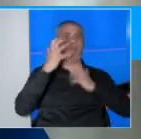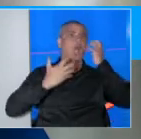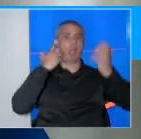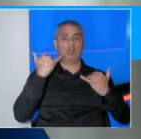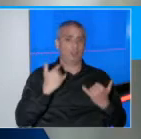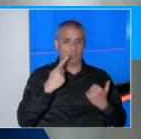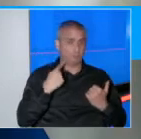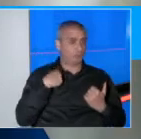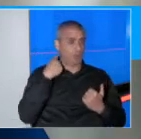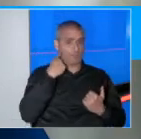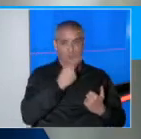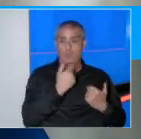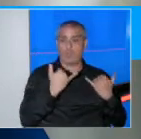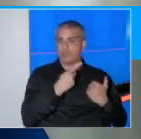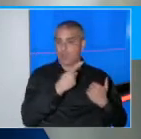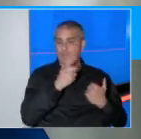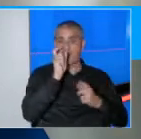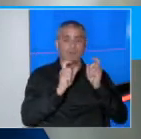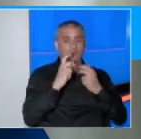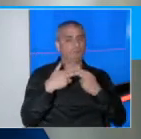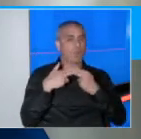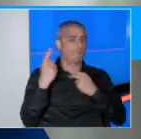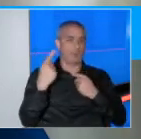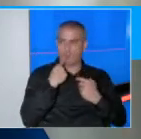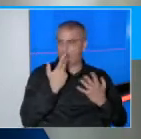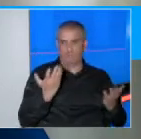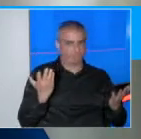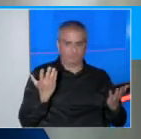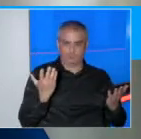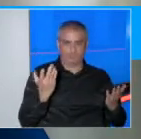היום. שמענו את זה במהלך היום מאנשים שקרובים אליה, שאומרים לנו